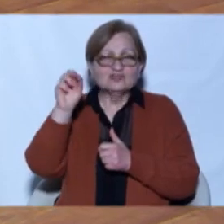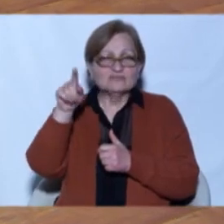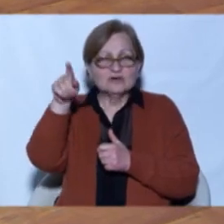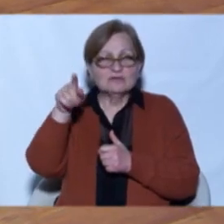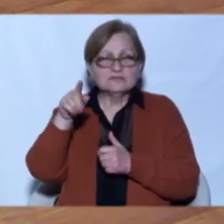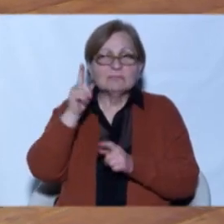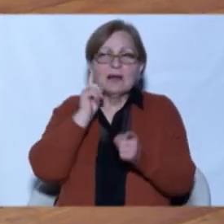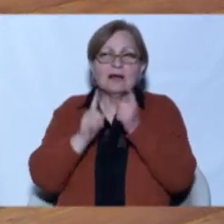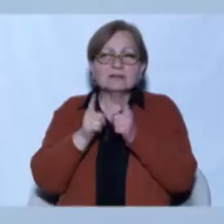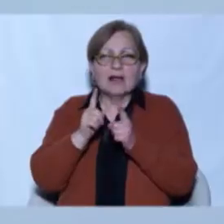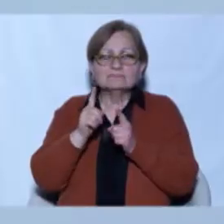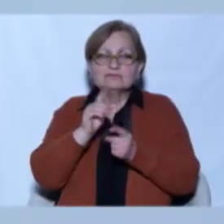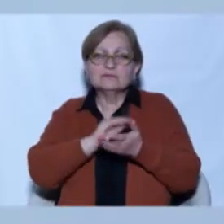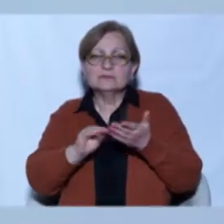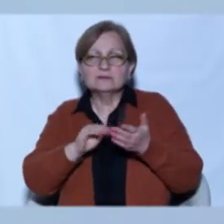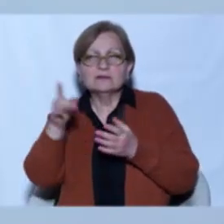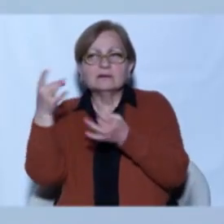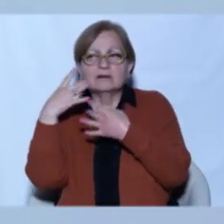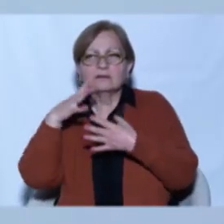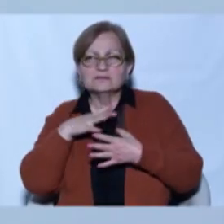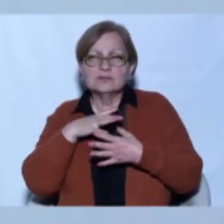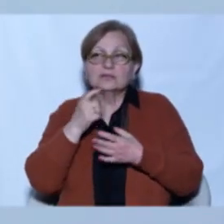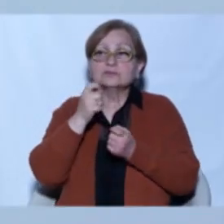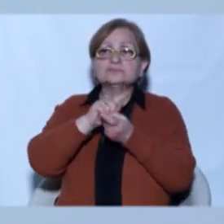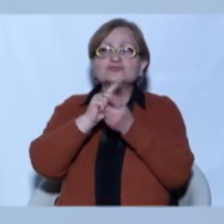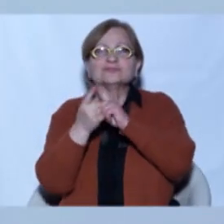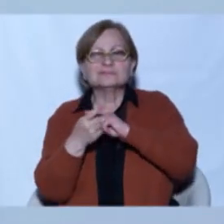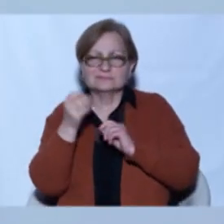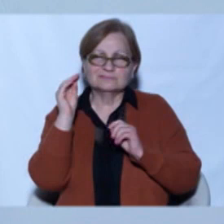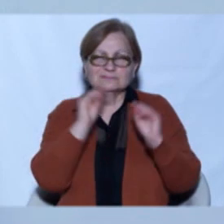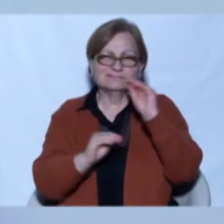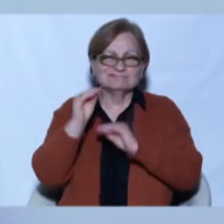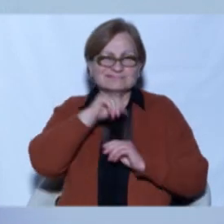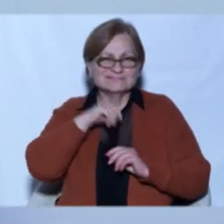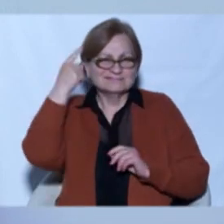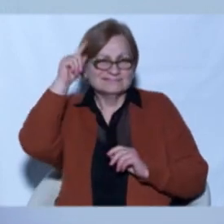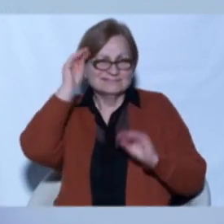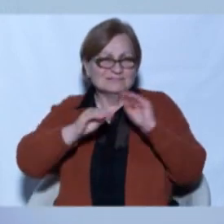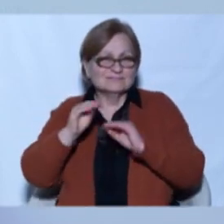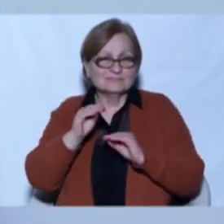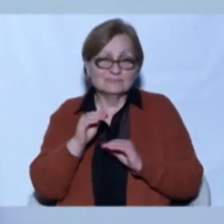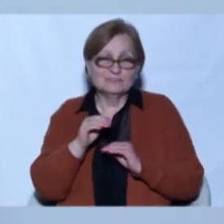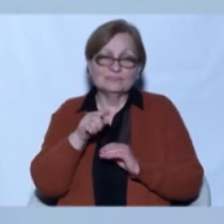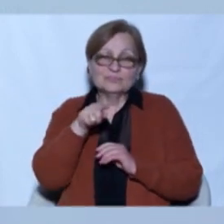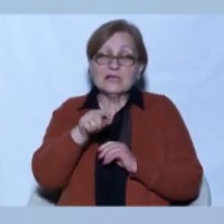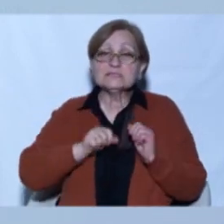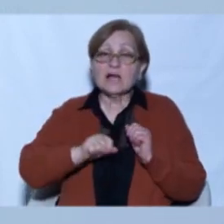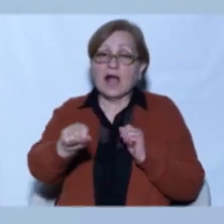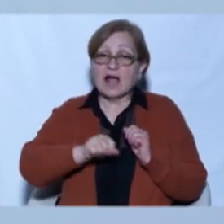და რა დაამატა. ლექსის მიხედვით, ლეგენდისგან განსხვავებით, ეს